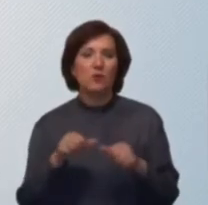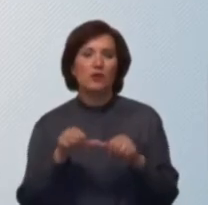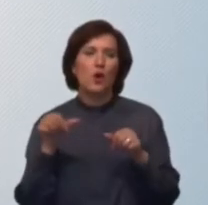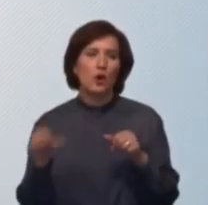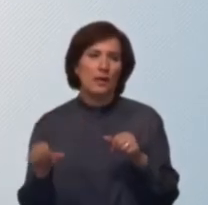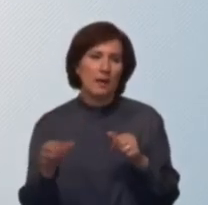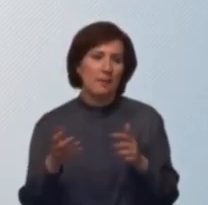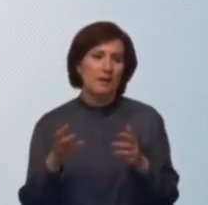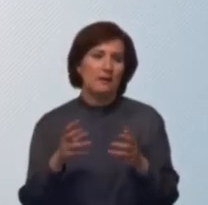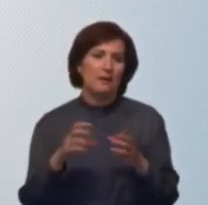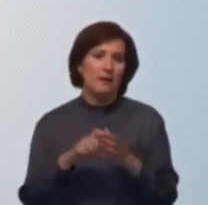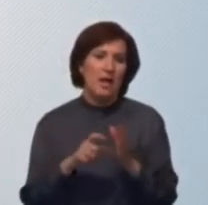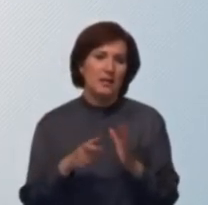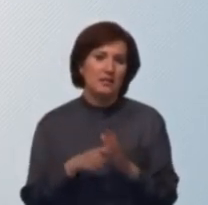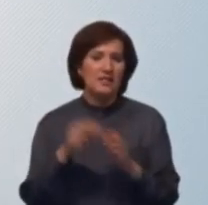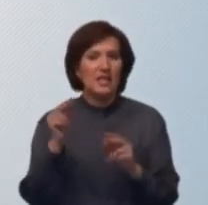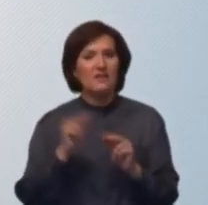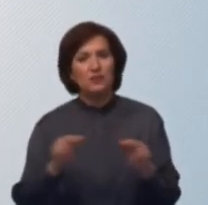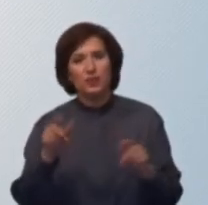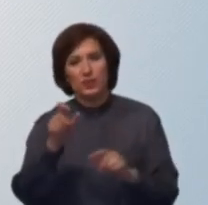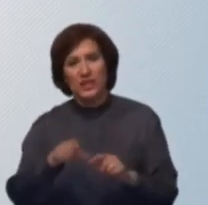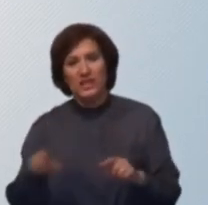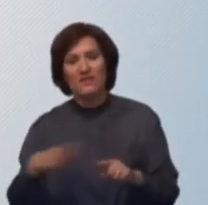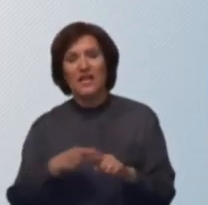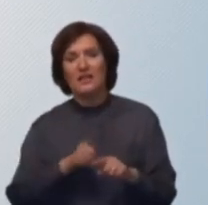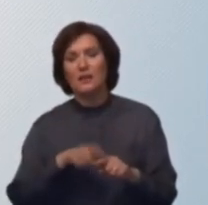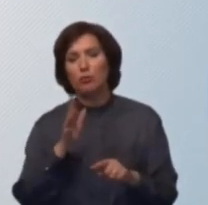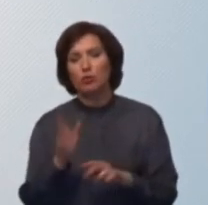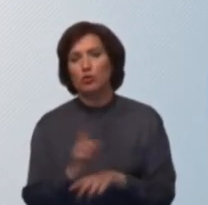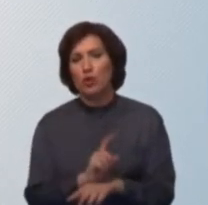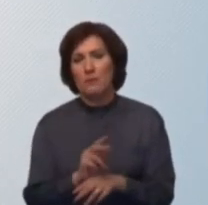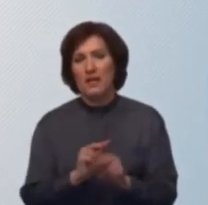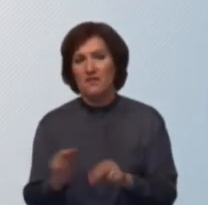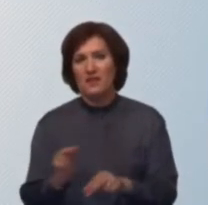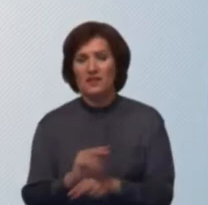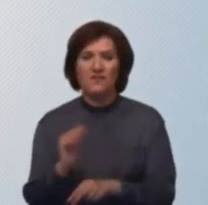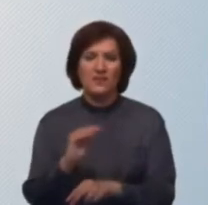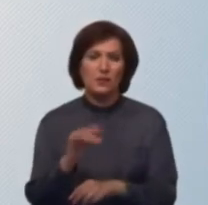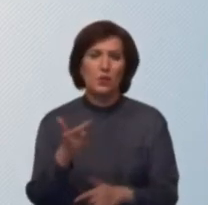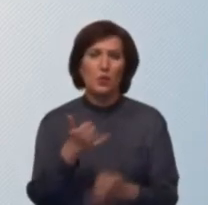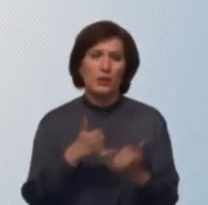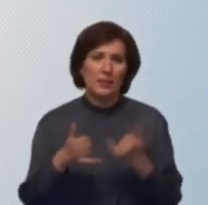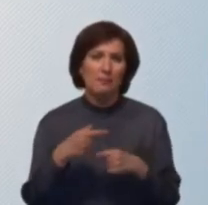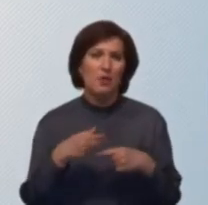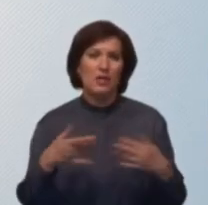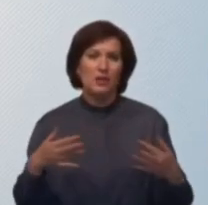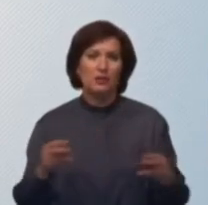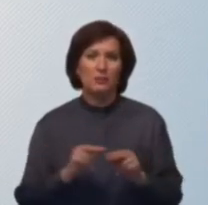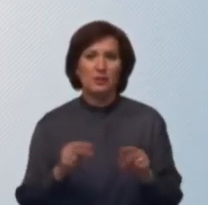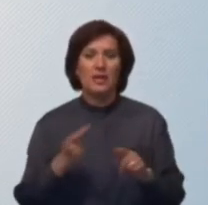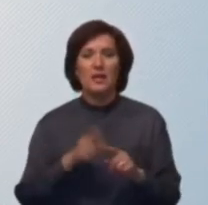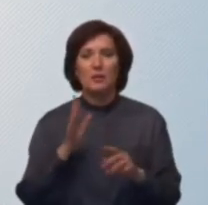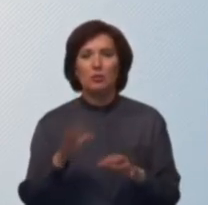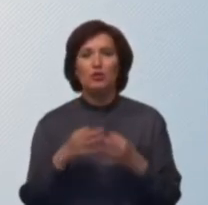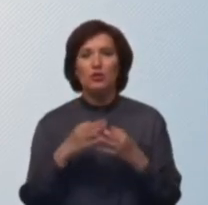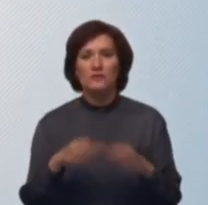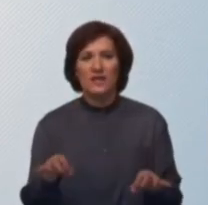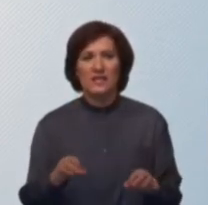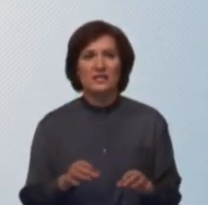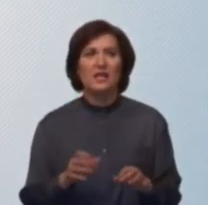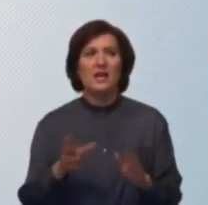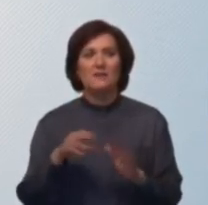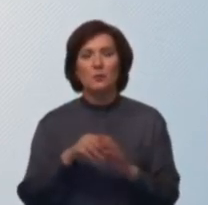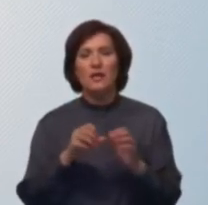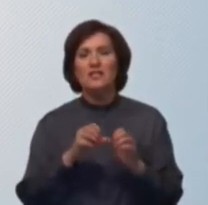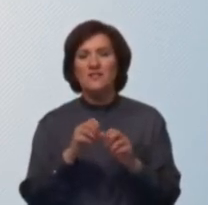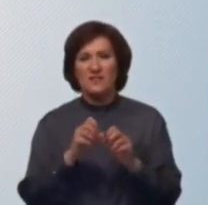там класів і вчителів, які будуть нормально викладати фізику, хімію і інші предмети, які будуть дозволяти вступати в